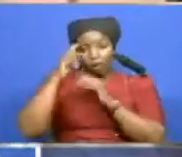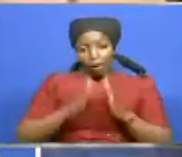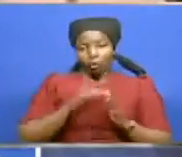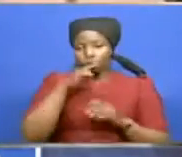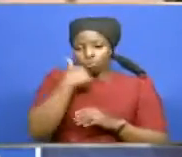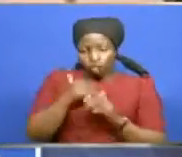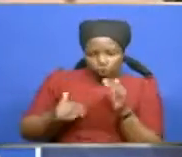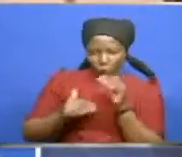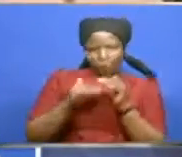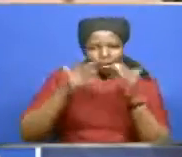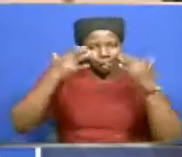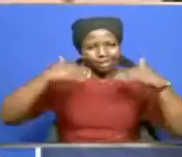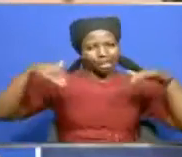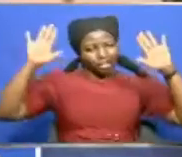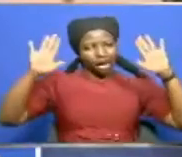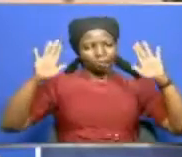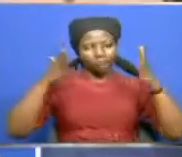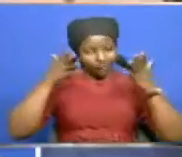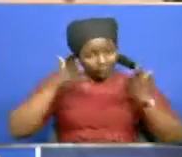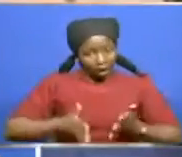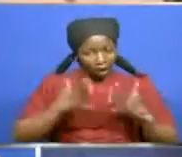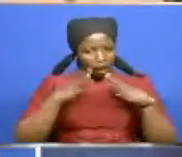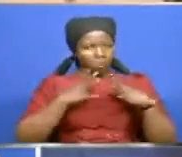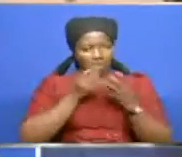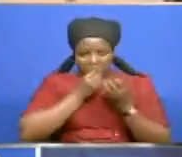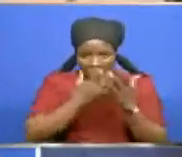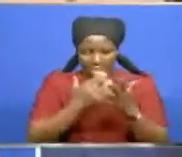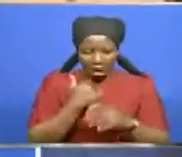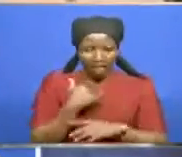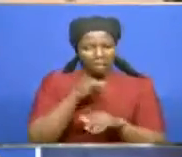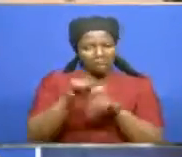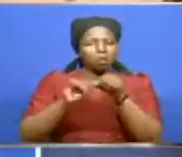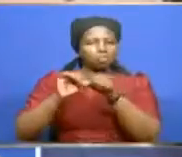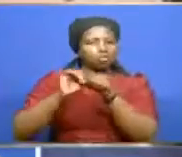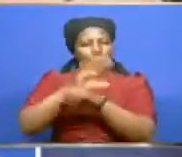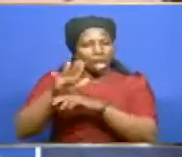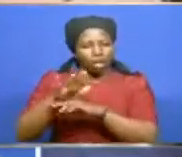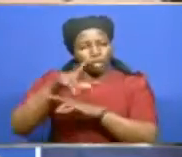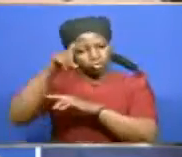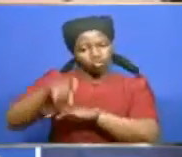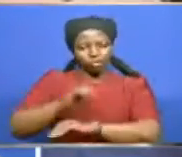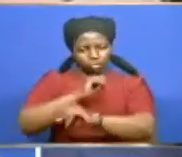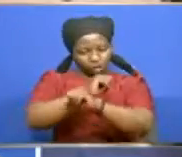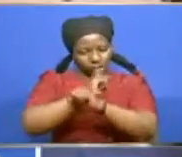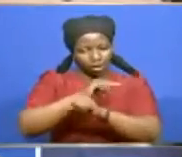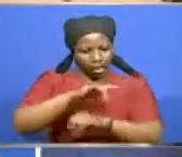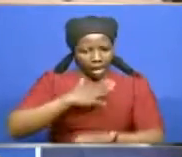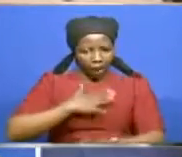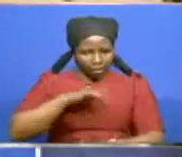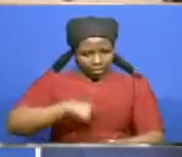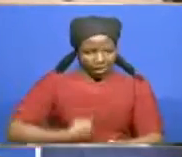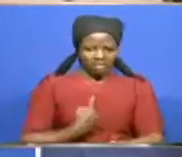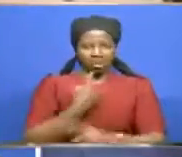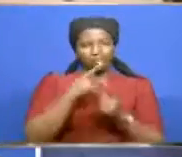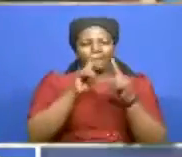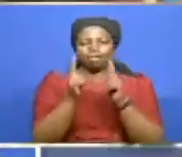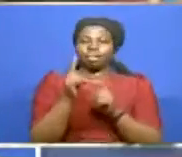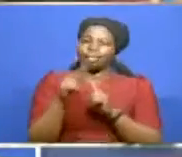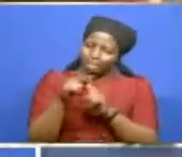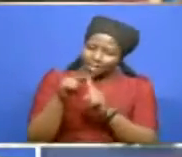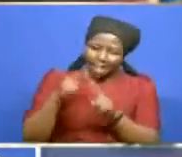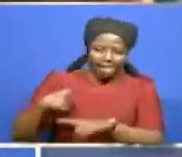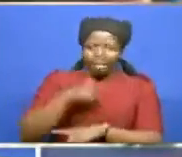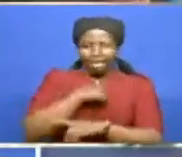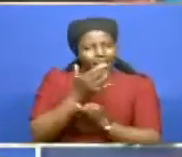wakuna information concerning COVID-19. Let us protect ourselves, but don't kill us economically.